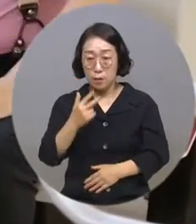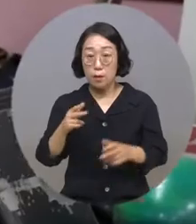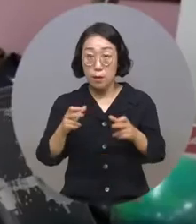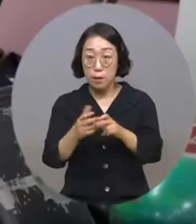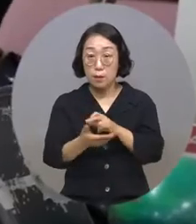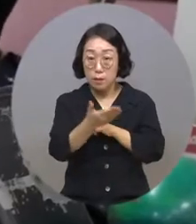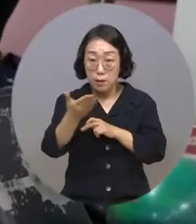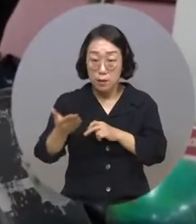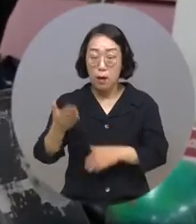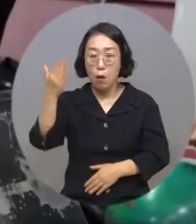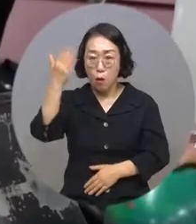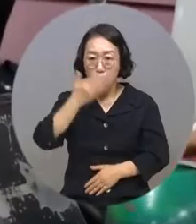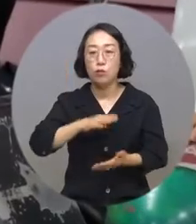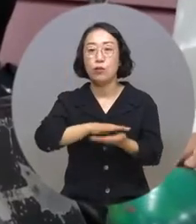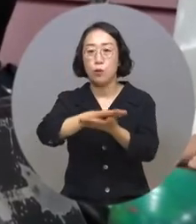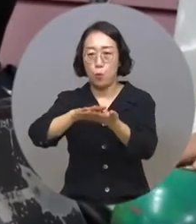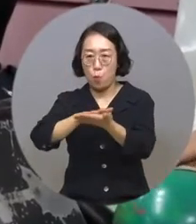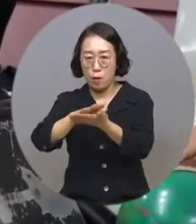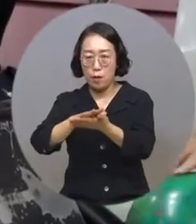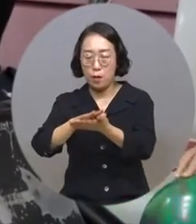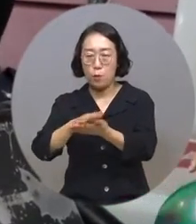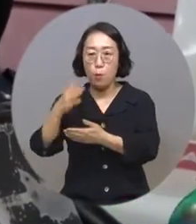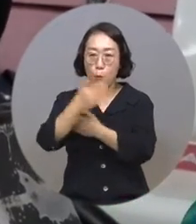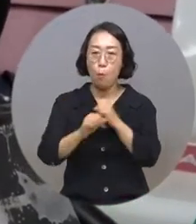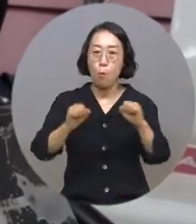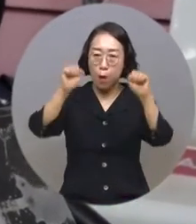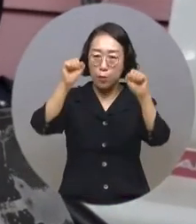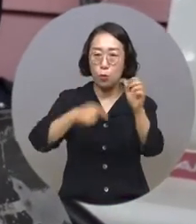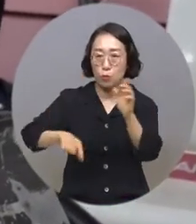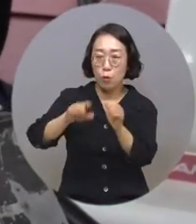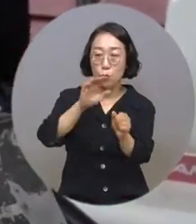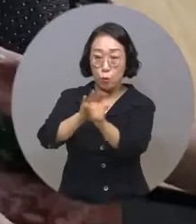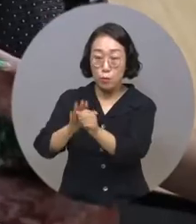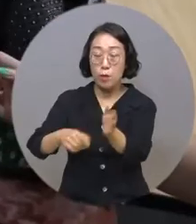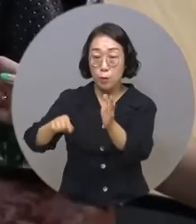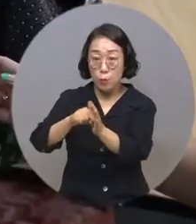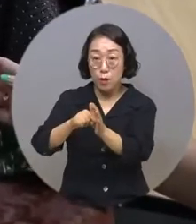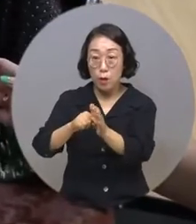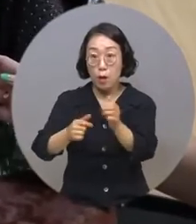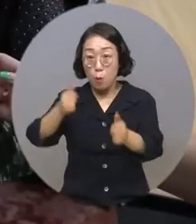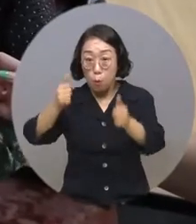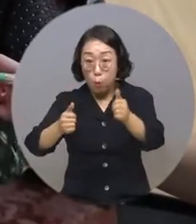건전한 여가활동과 생활체육 활성화를 위해 진행된 공모사업 선정으로